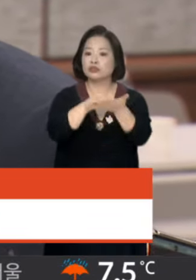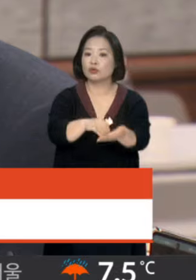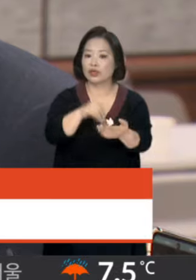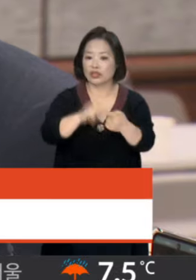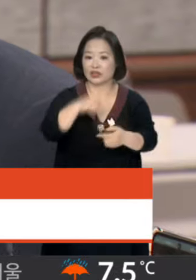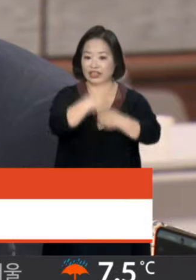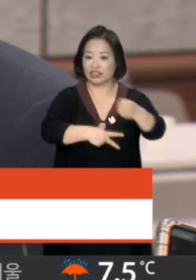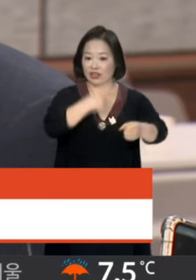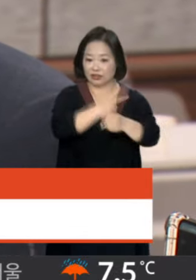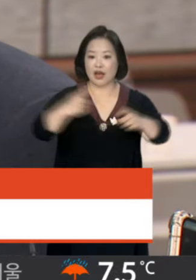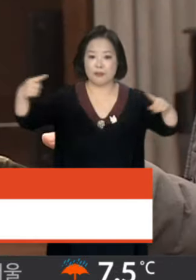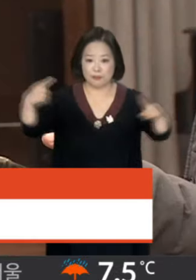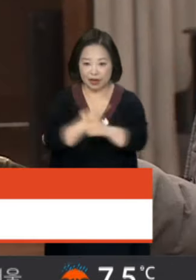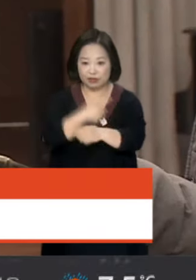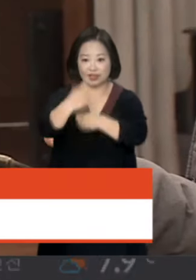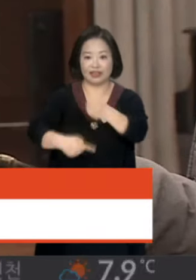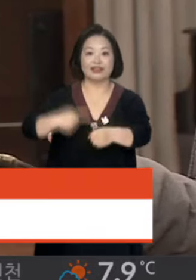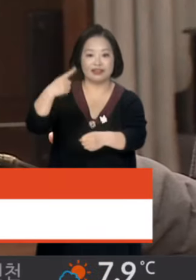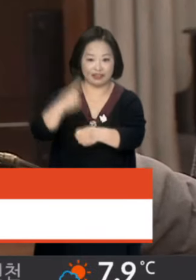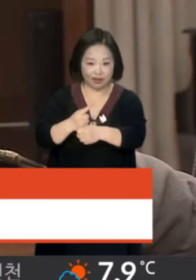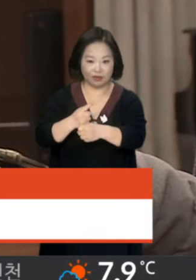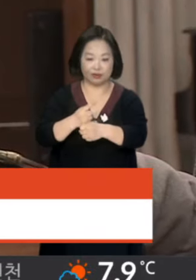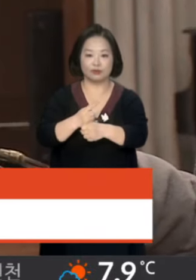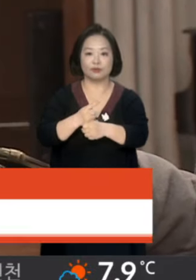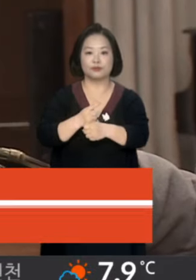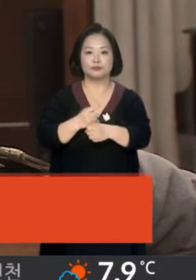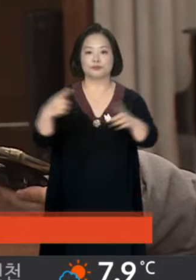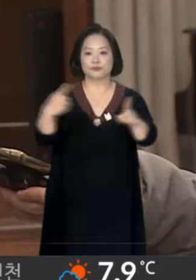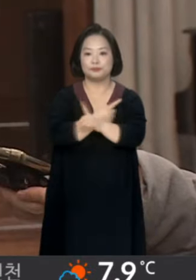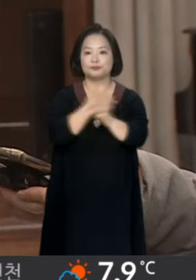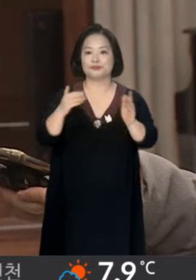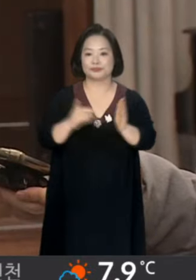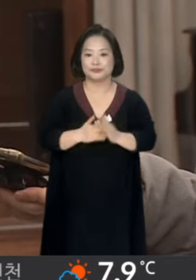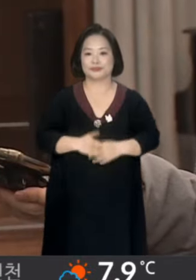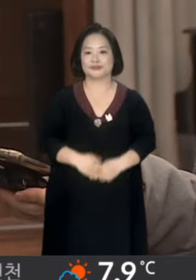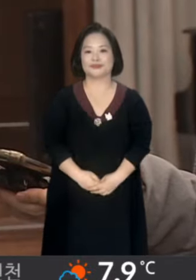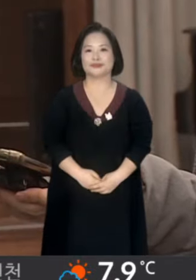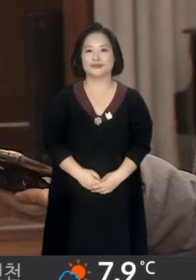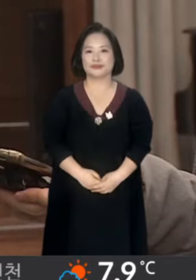기존 2년에서 1년으로 단축했습니다. 연합뉴스TV 강은나래입니다.